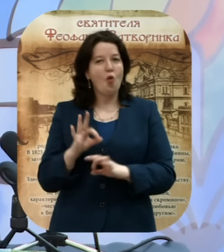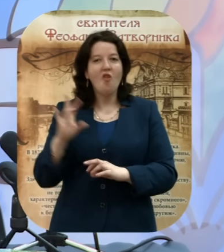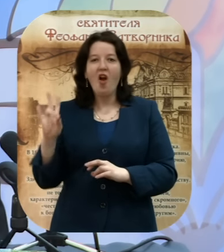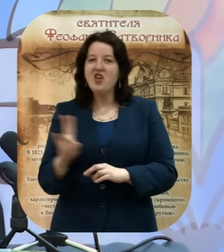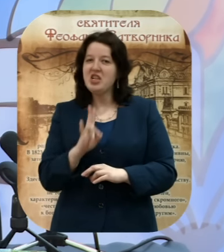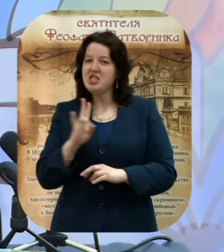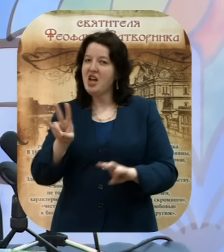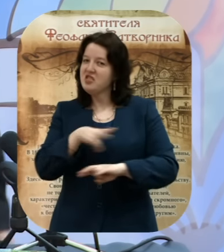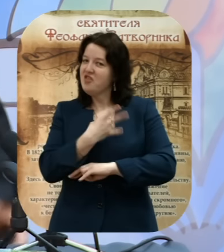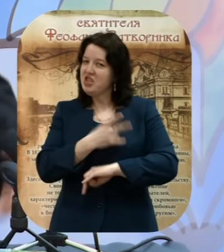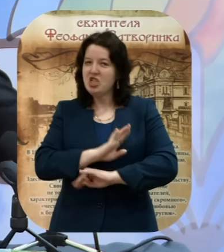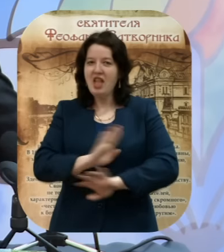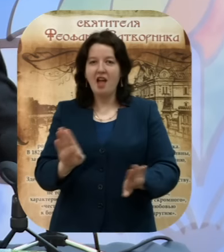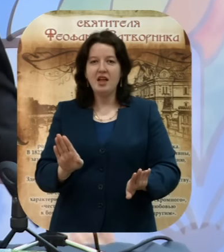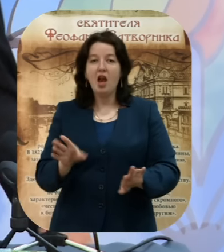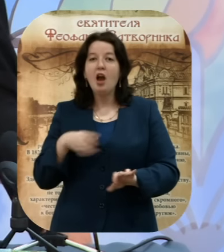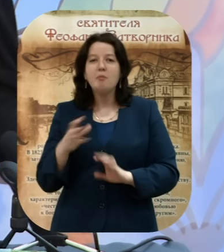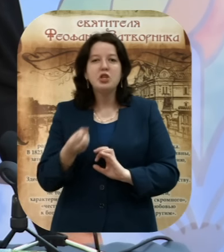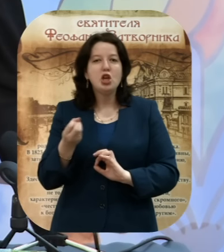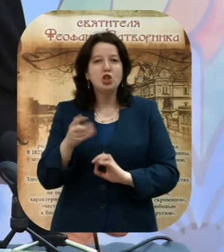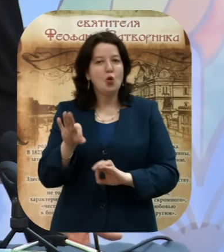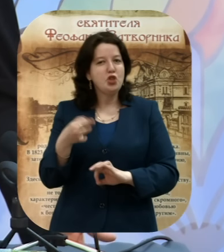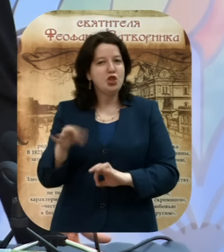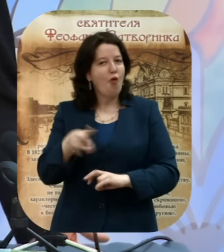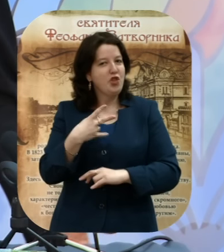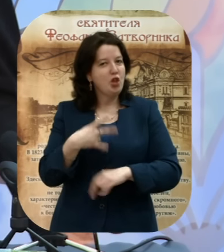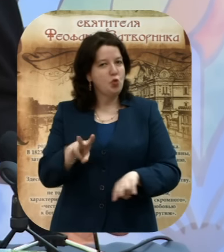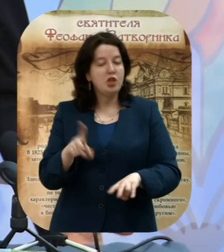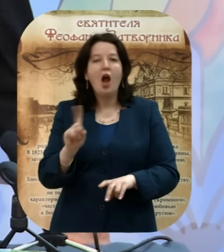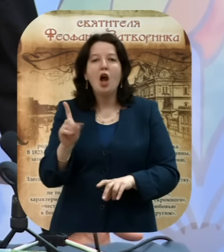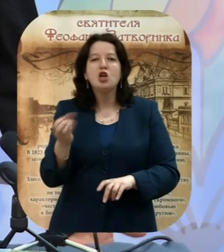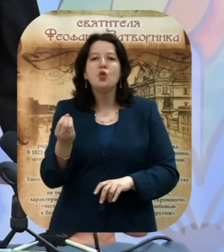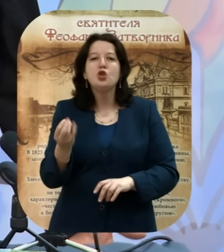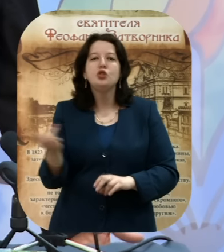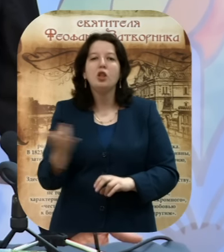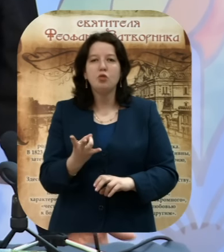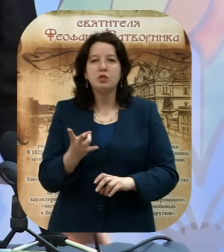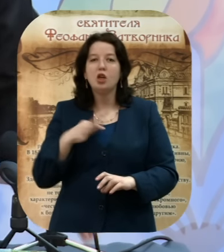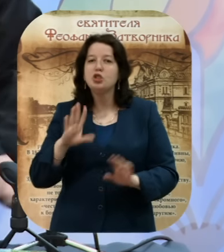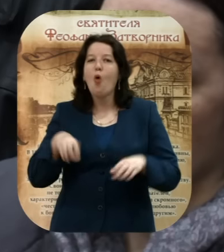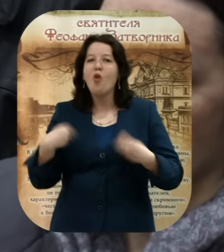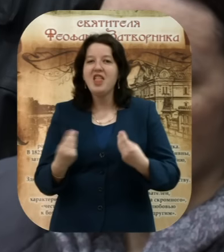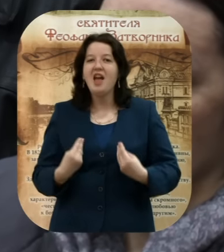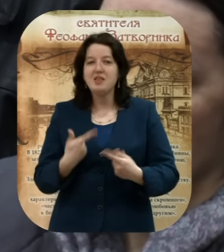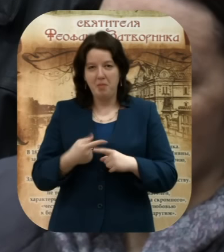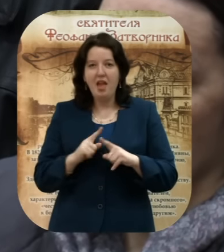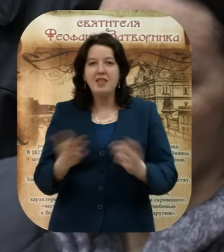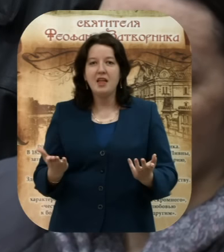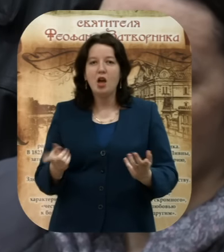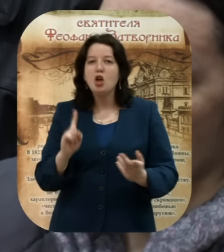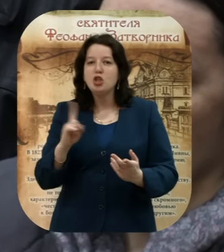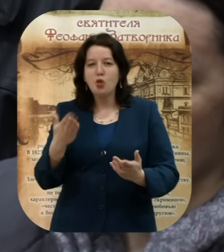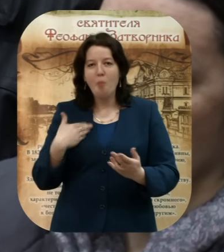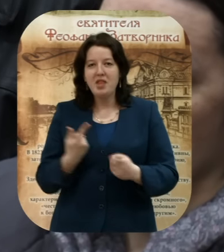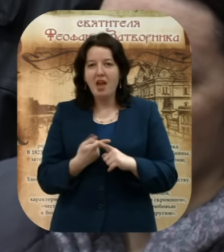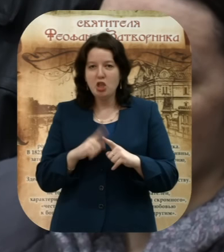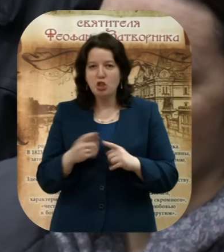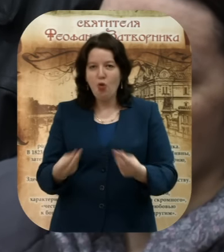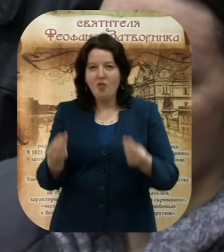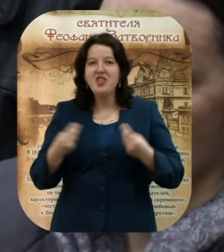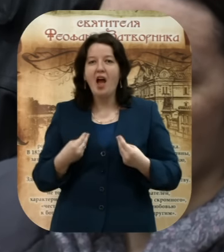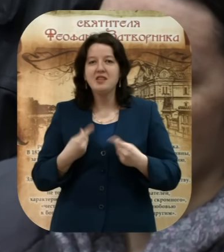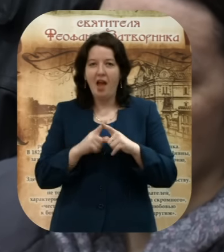надо. Мне больше вообще ничего. А что еще нужно? Что мне оно даст? Что оно мне